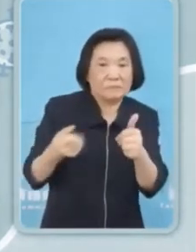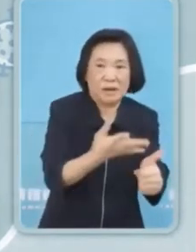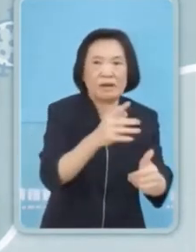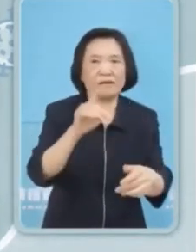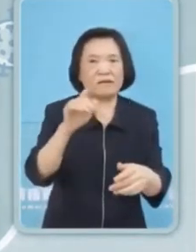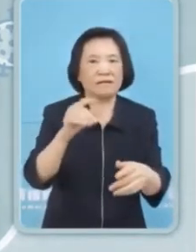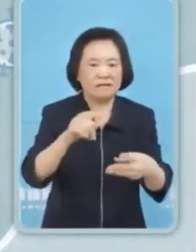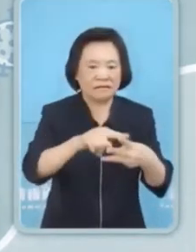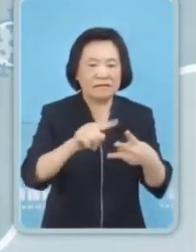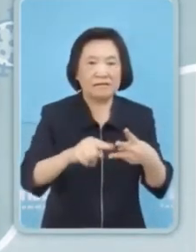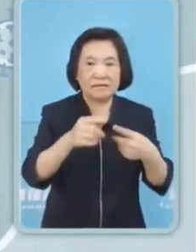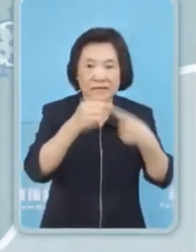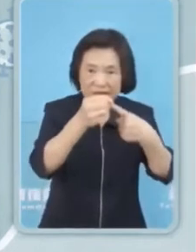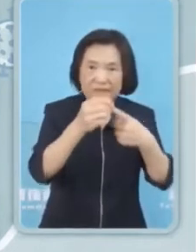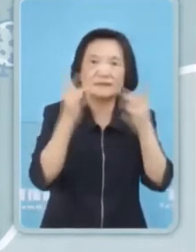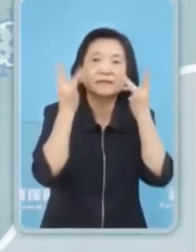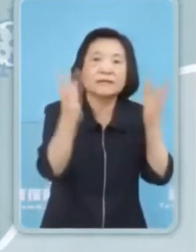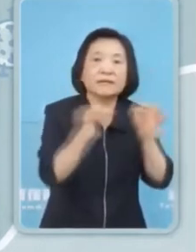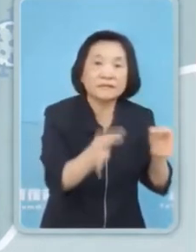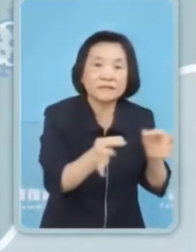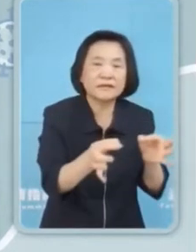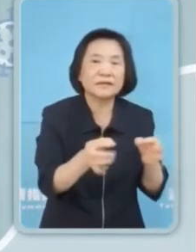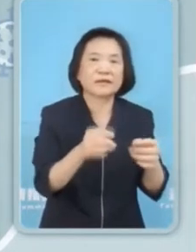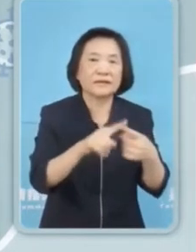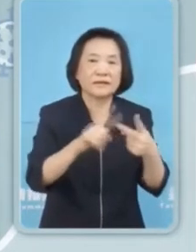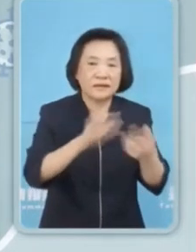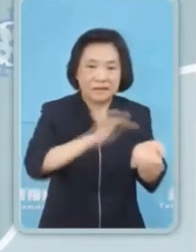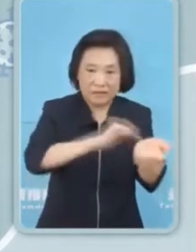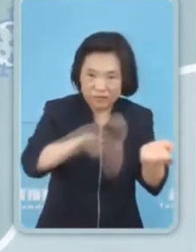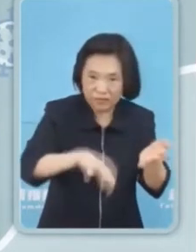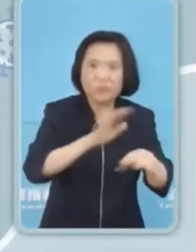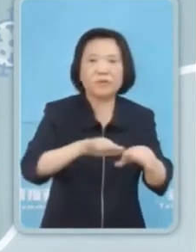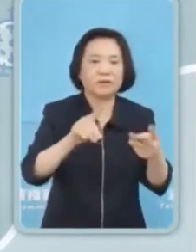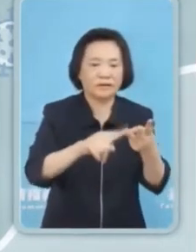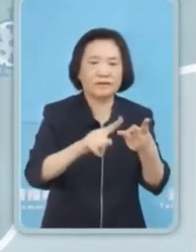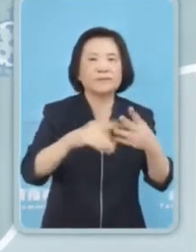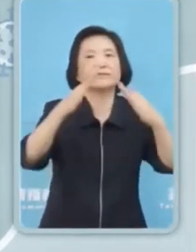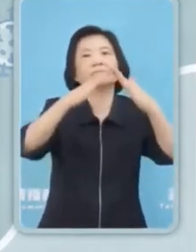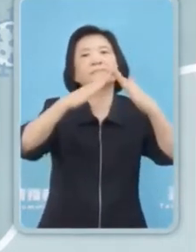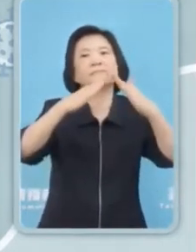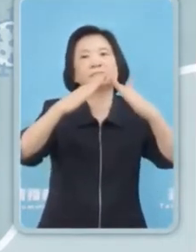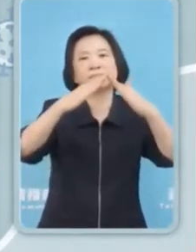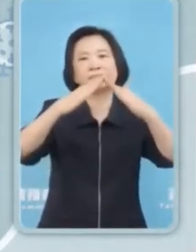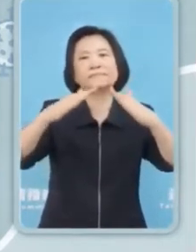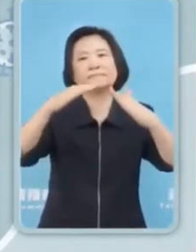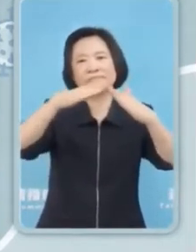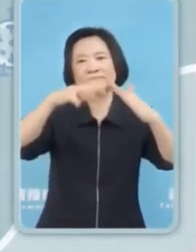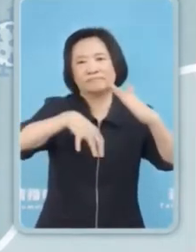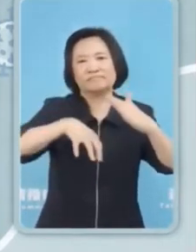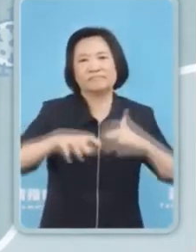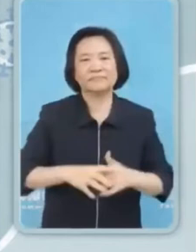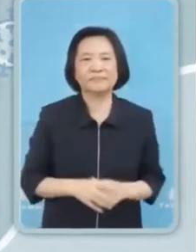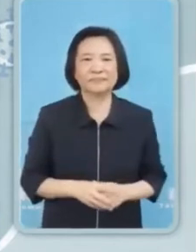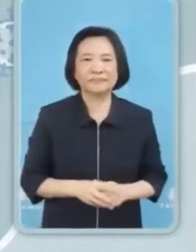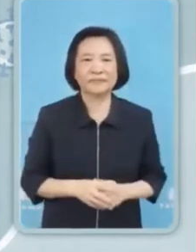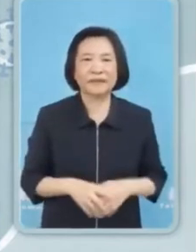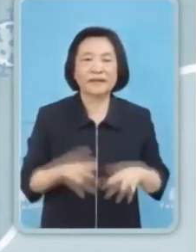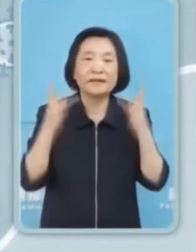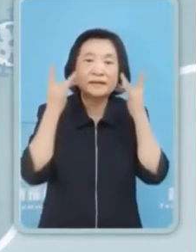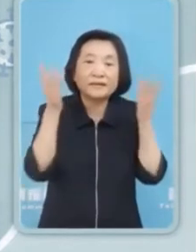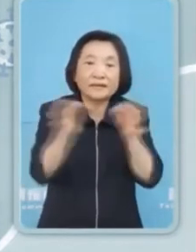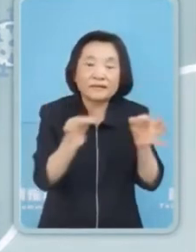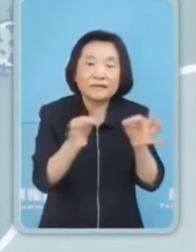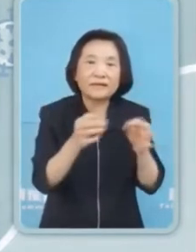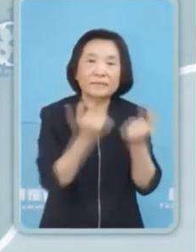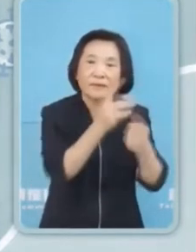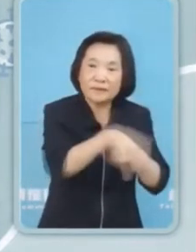题嘛，一个是市场的，一个是医院的，一个是家屋内。那市场我们大概这几次哈，